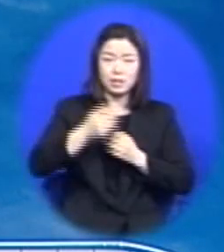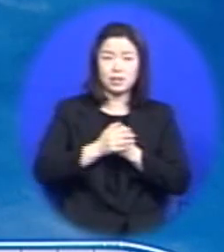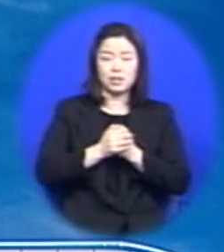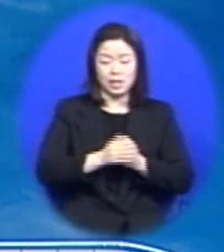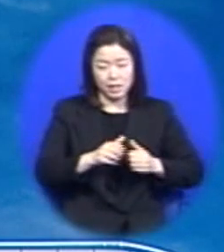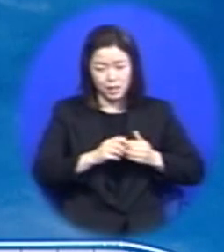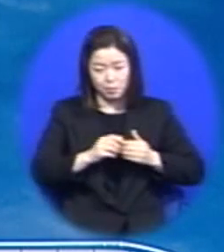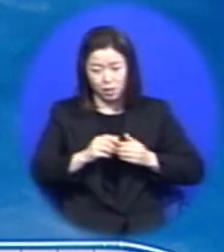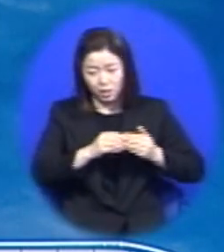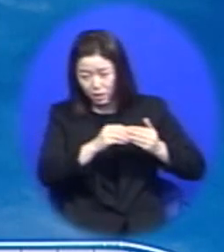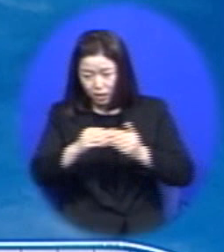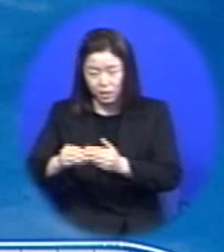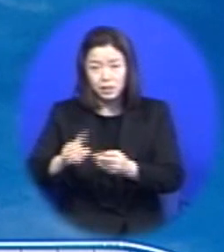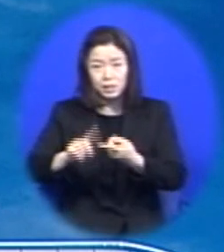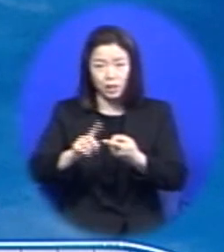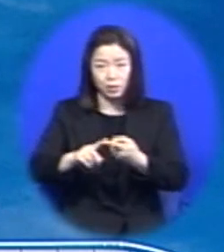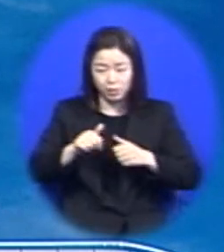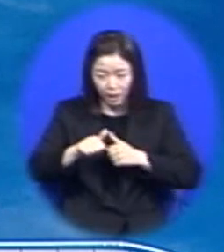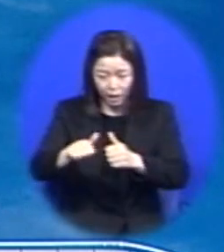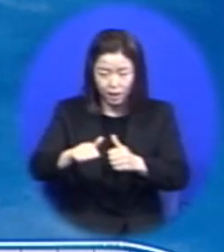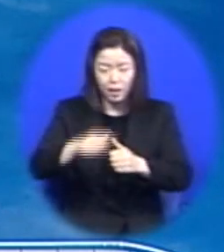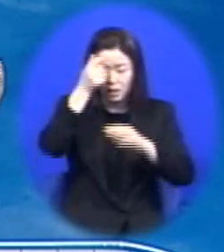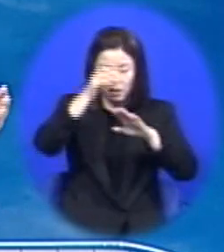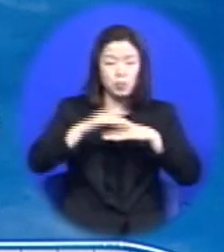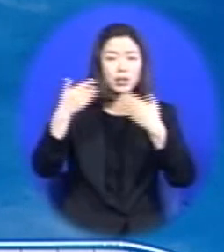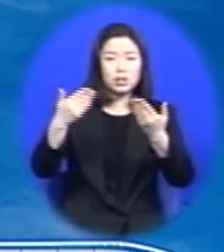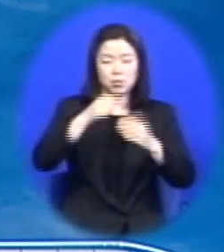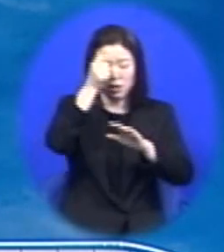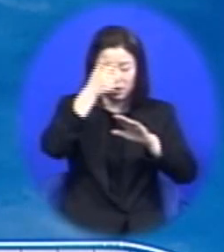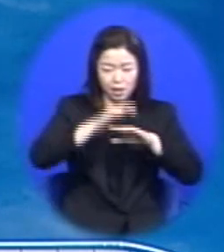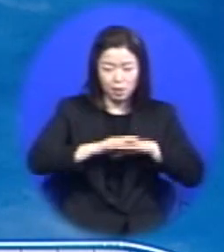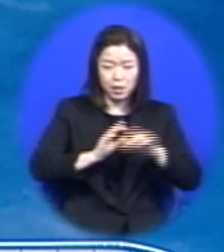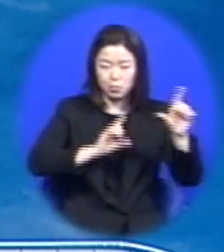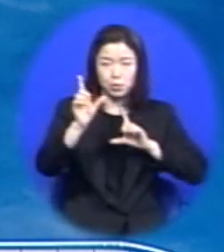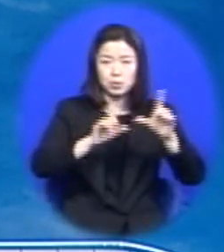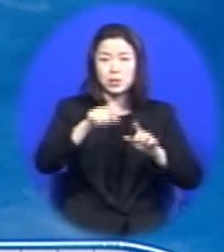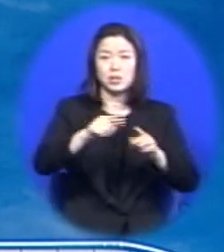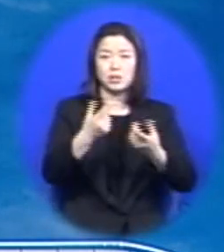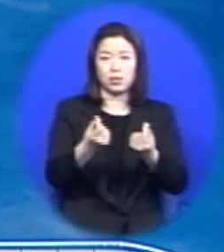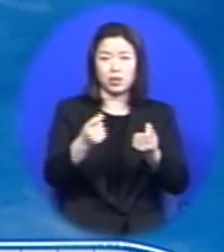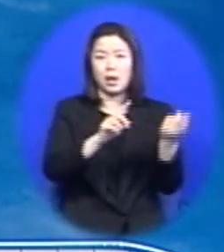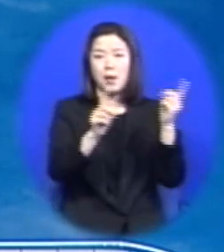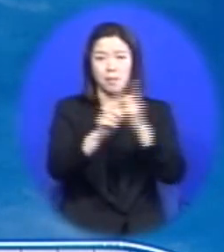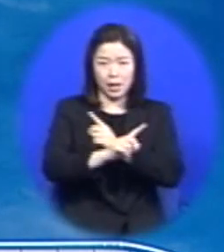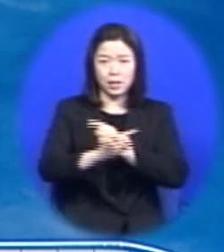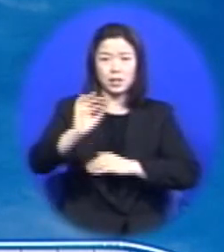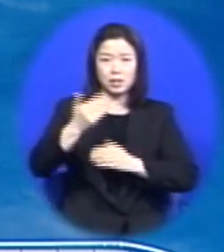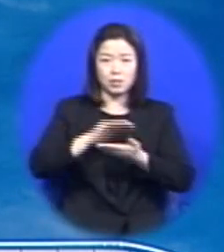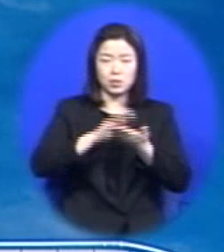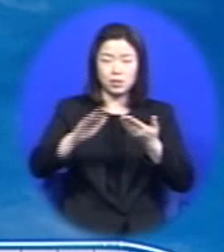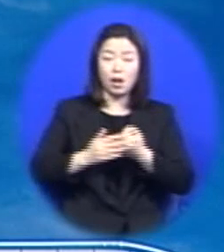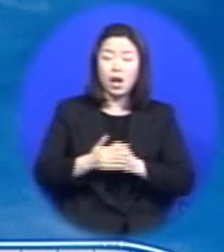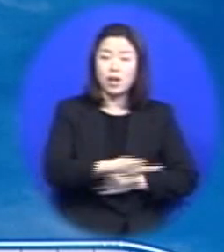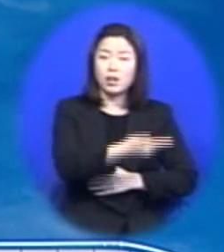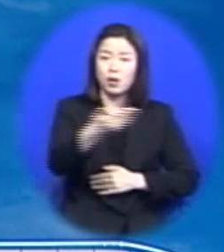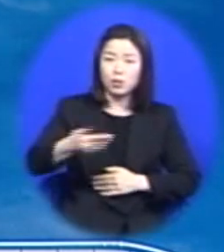이끄는 대로 예배를 드리면 예배 모습이 이런 형태가 됩니다. 여러분, 여러분의